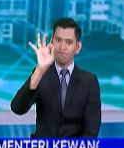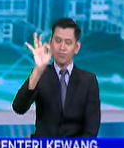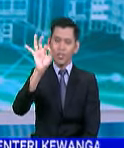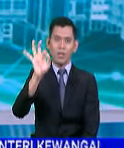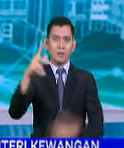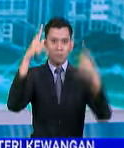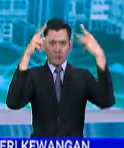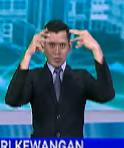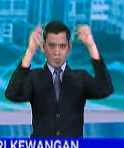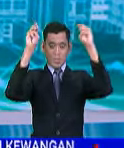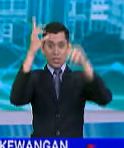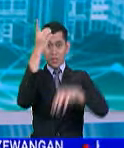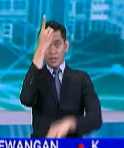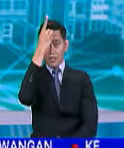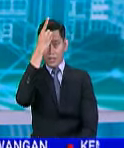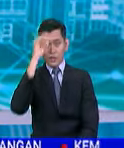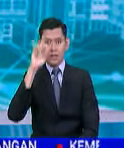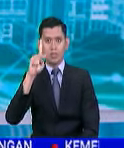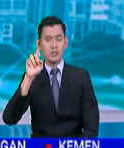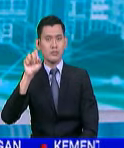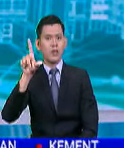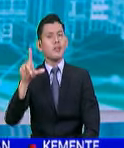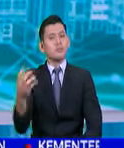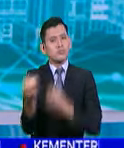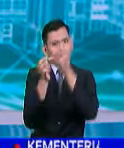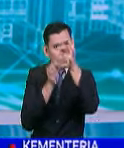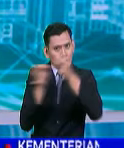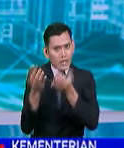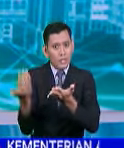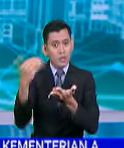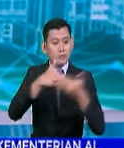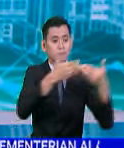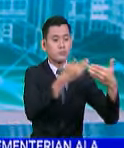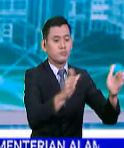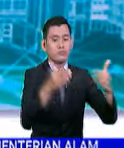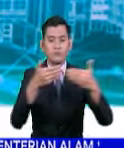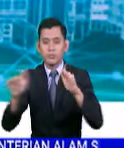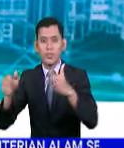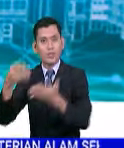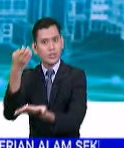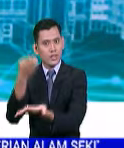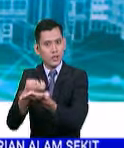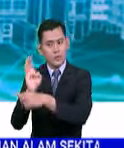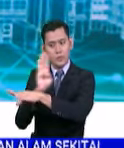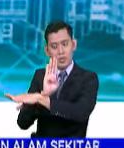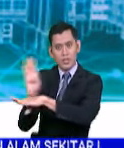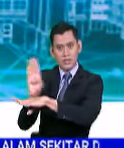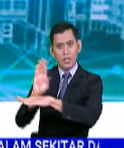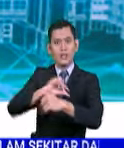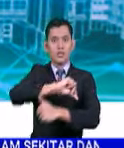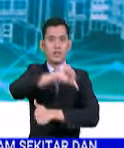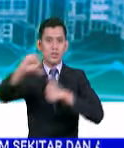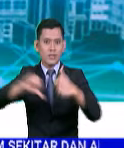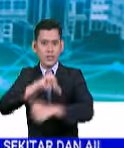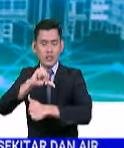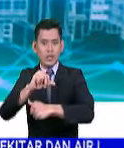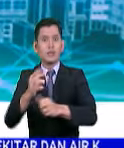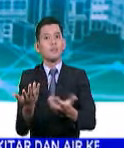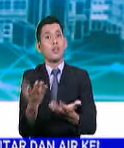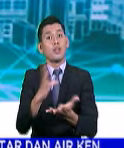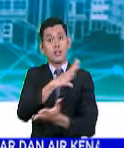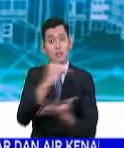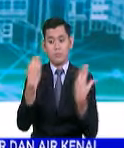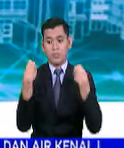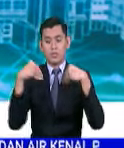Perdana Menteri Datuk Seri Ismail Sabri Yaakob berkata, pembukaan hampir semua sektor ekonomi dan sosial serta permintaan domestik dan luar